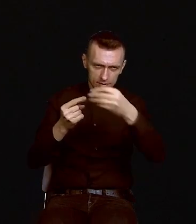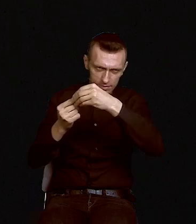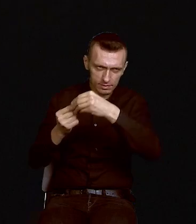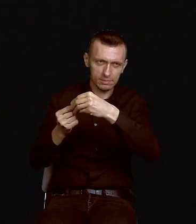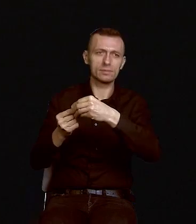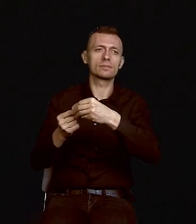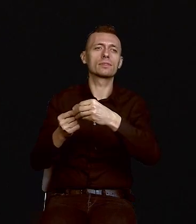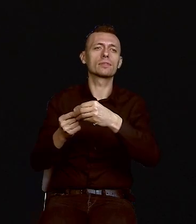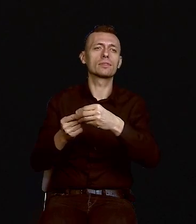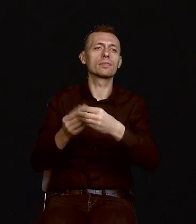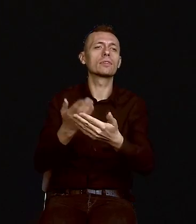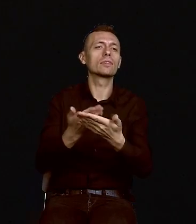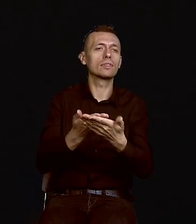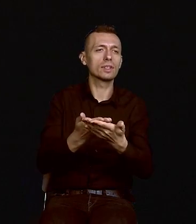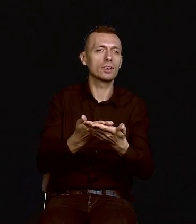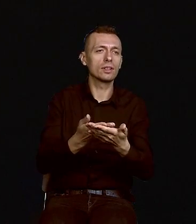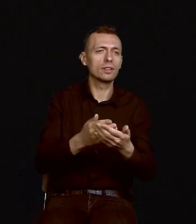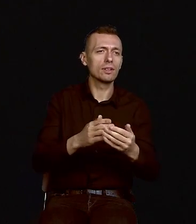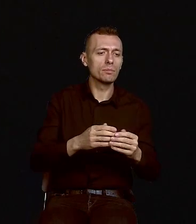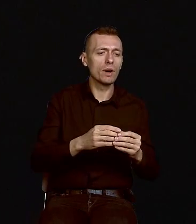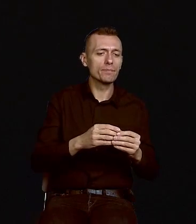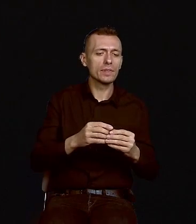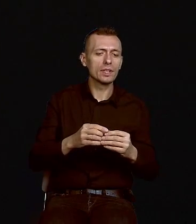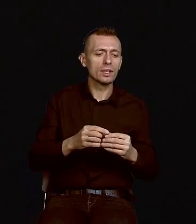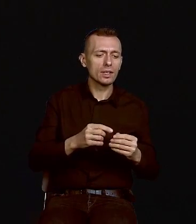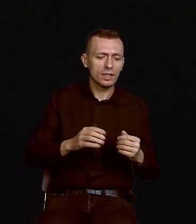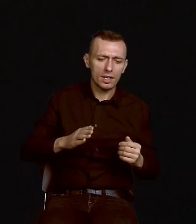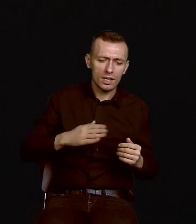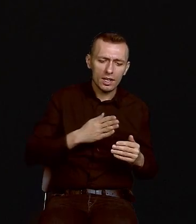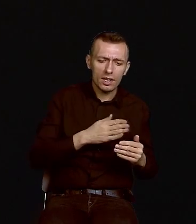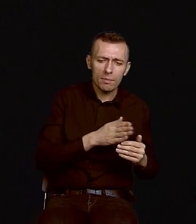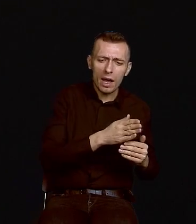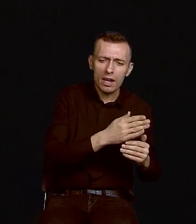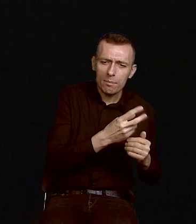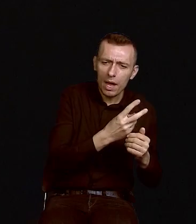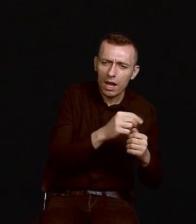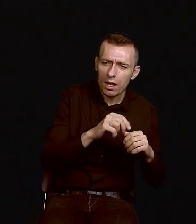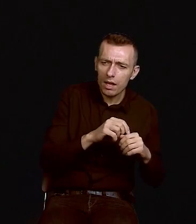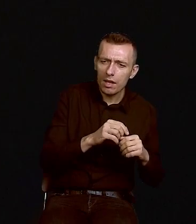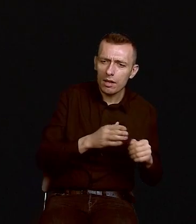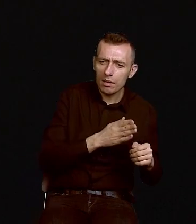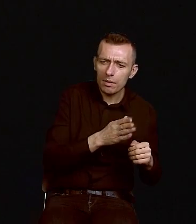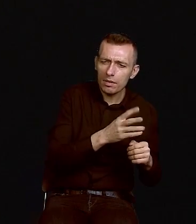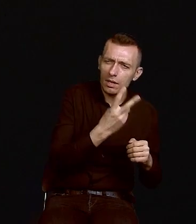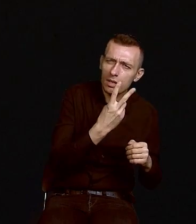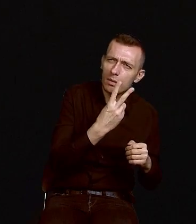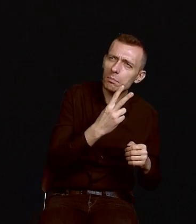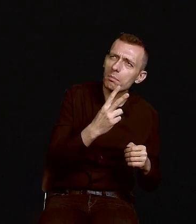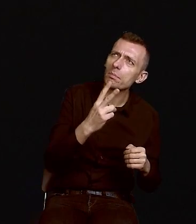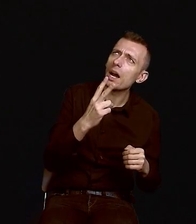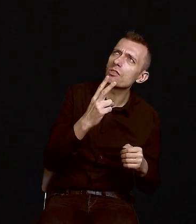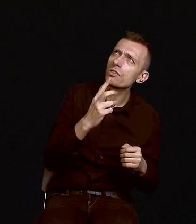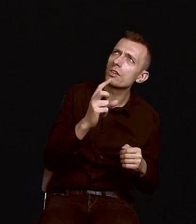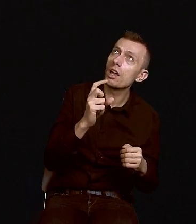Po to, żeby ryba zobaczyła, że jest coś, czego potrzebuje bardzo. Pożywienie. A to